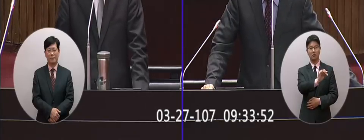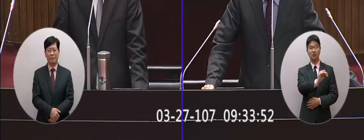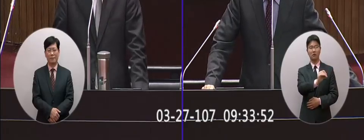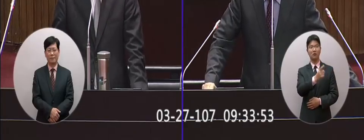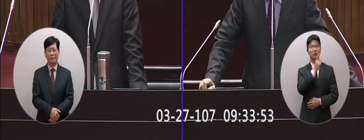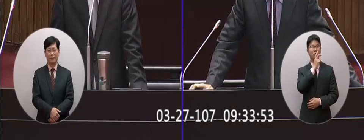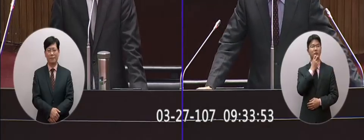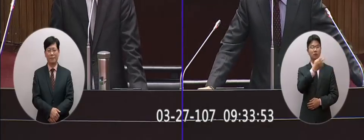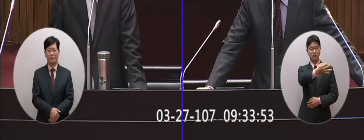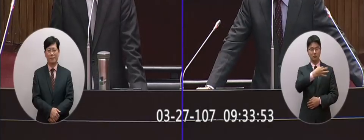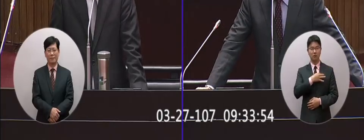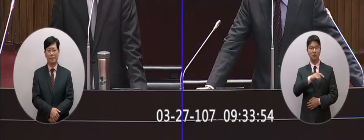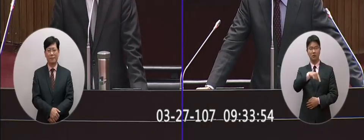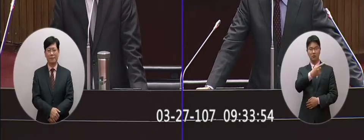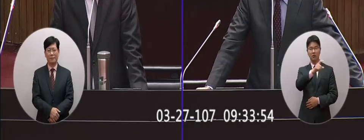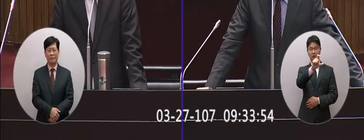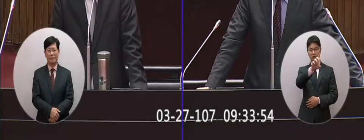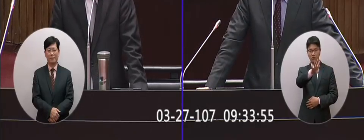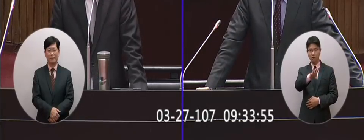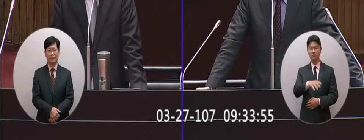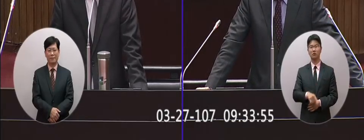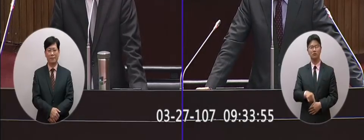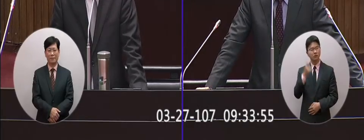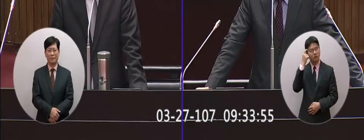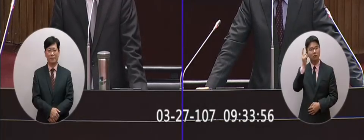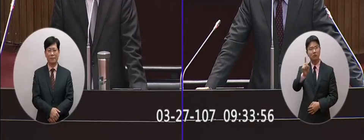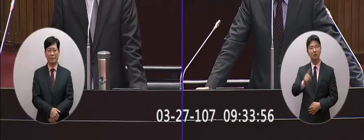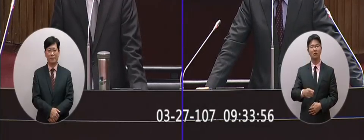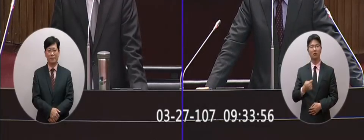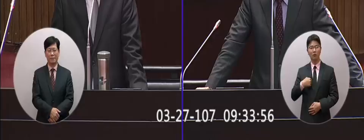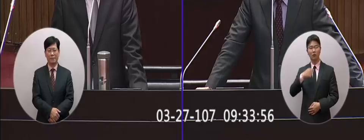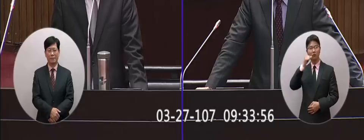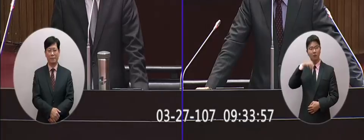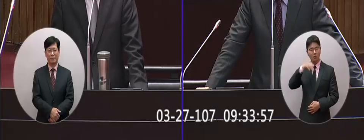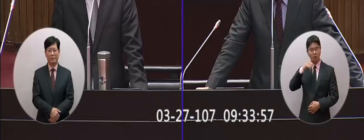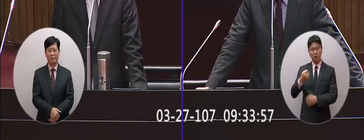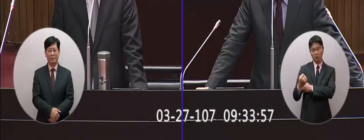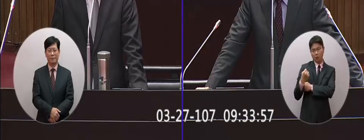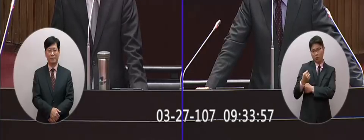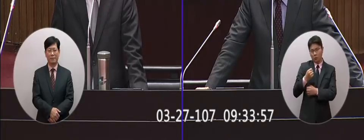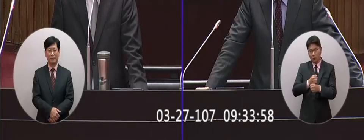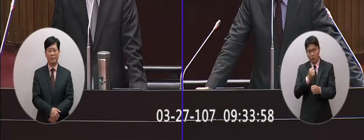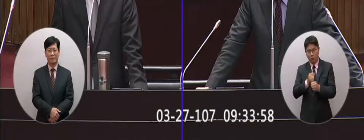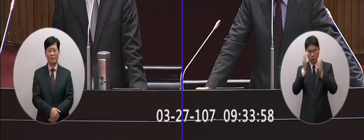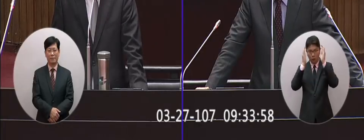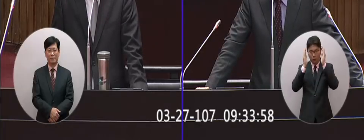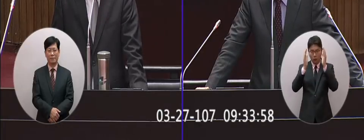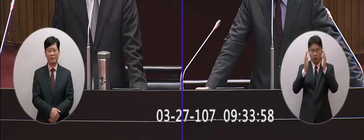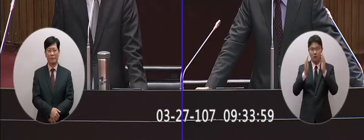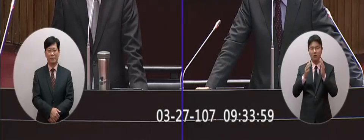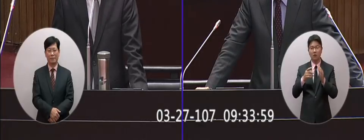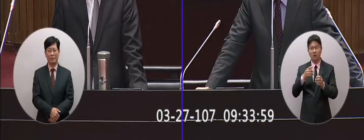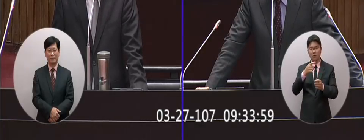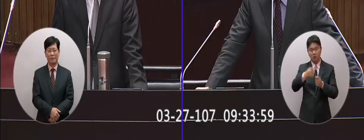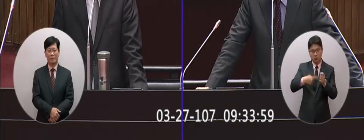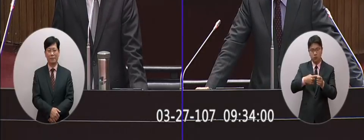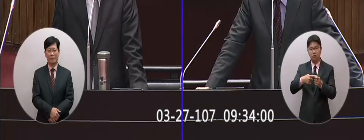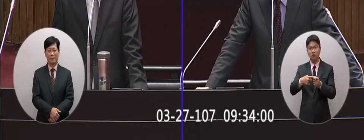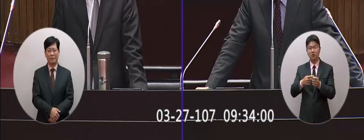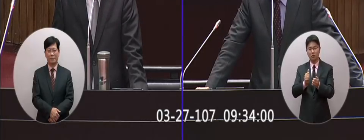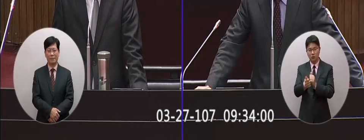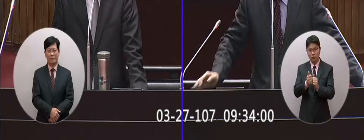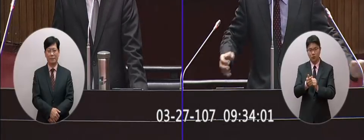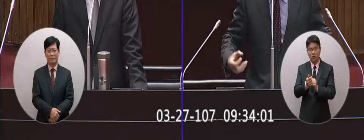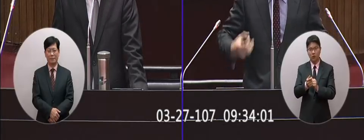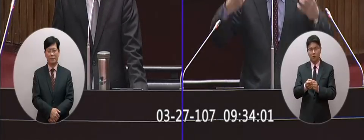264块。那这里面表示苗栗县非常的奋斗，非常的努力，每年的税收都在一个成长之